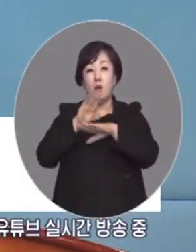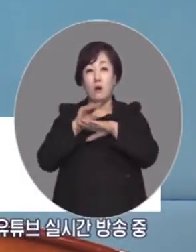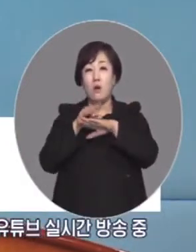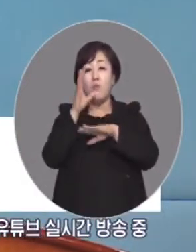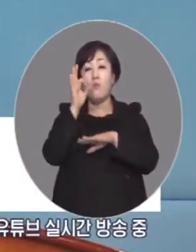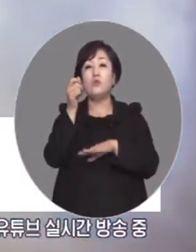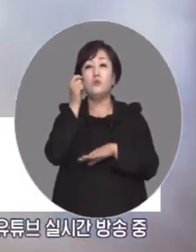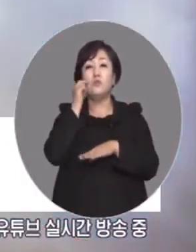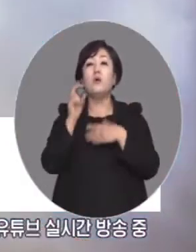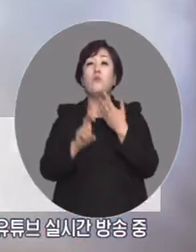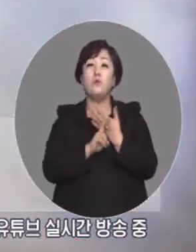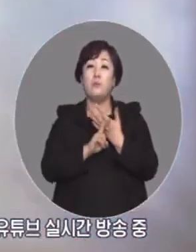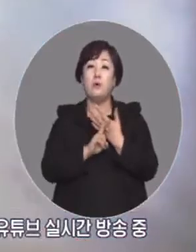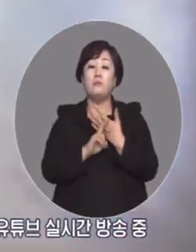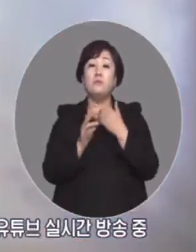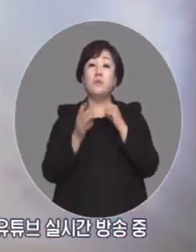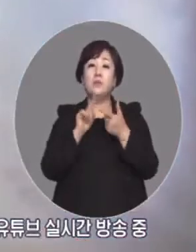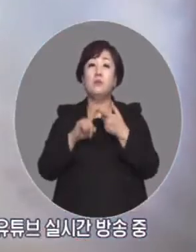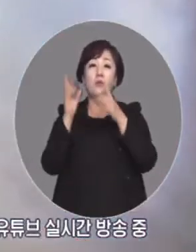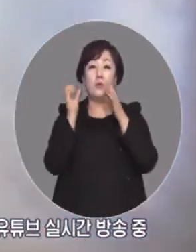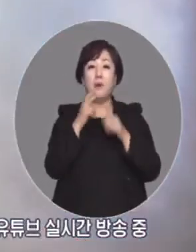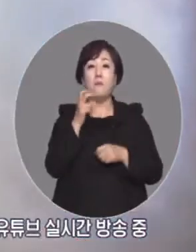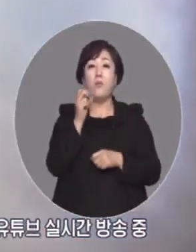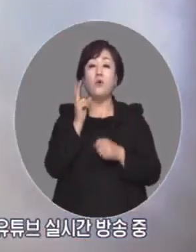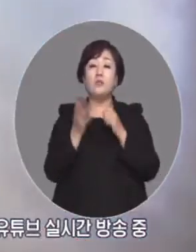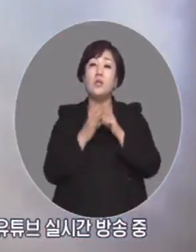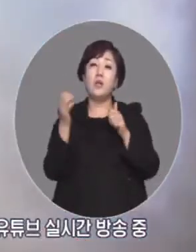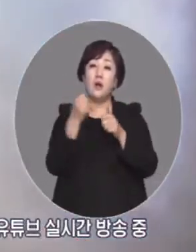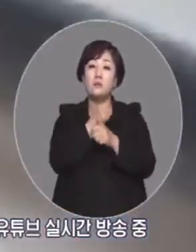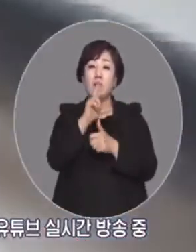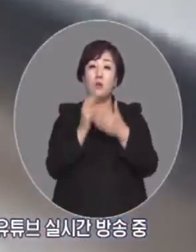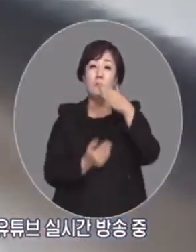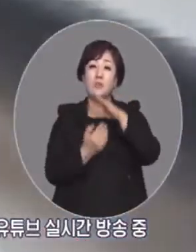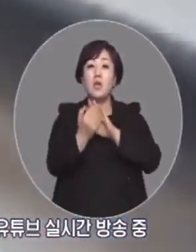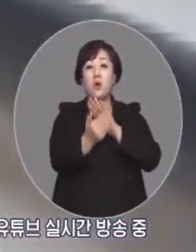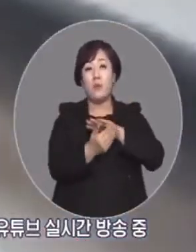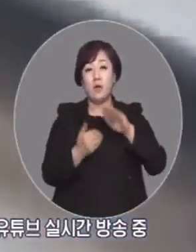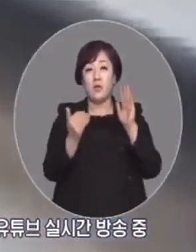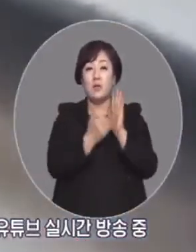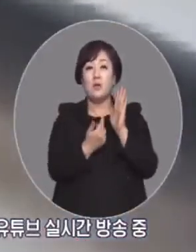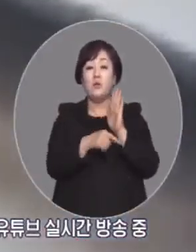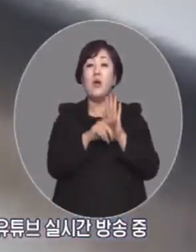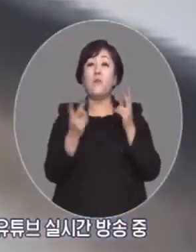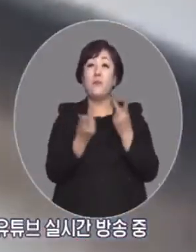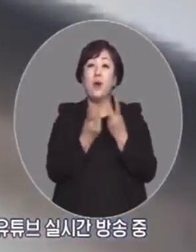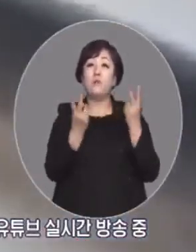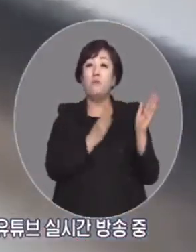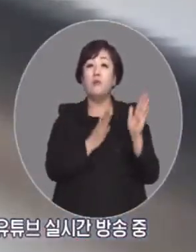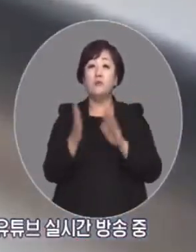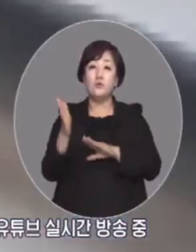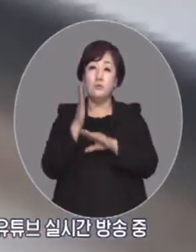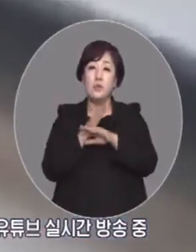안 되게 되어 있습니다. 반복되는 아동학대 사건을 막기 위한 지자체와 경찰이 내놓은 합동